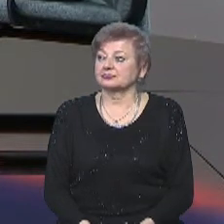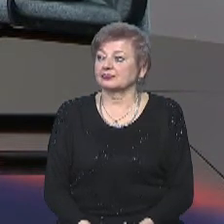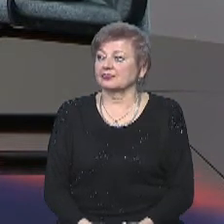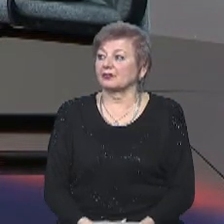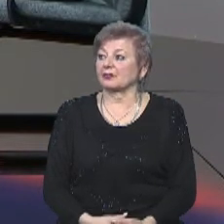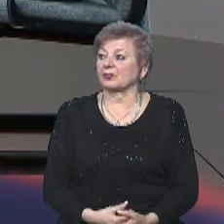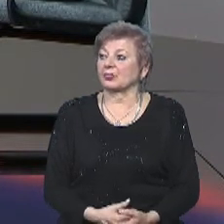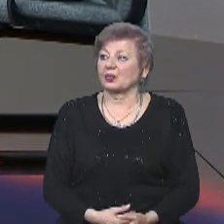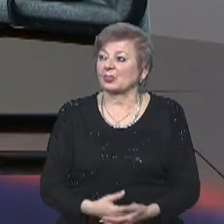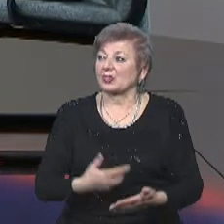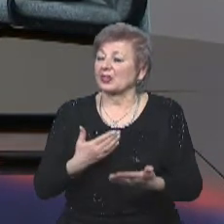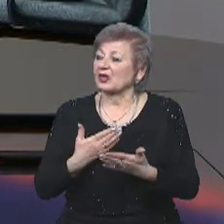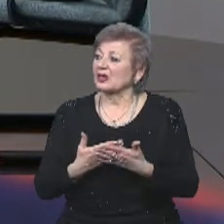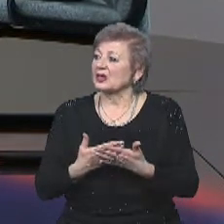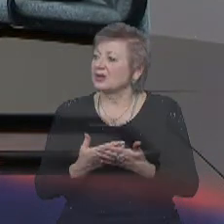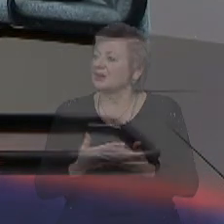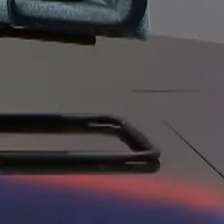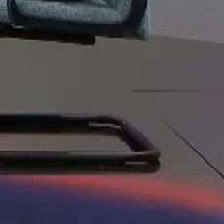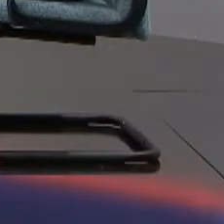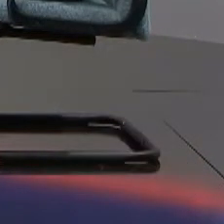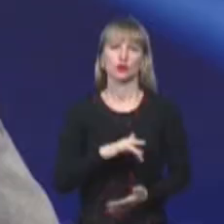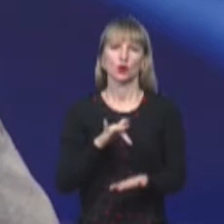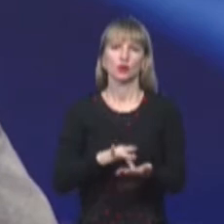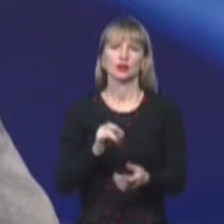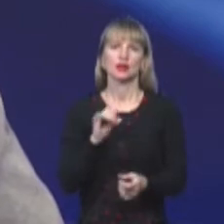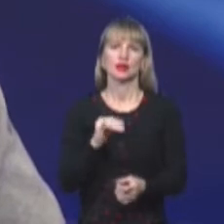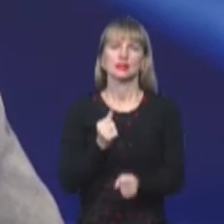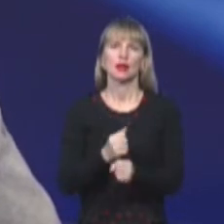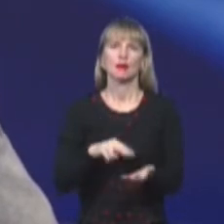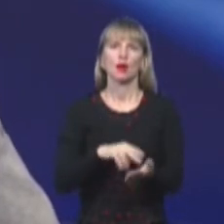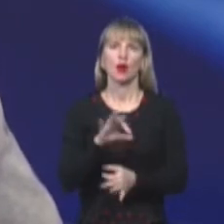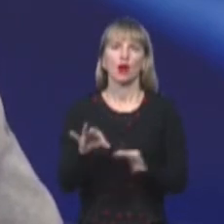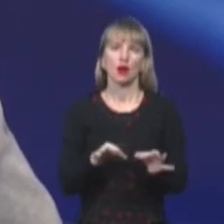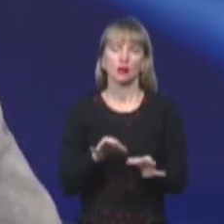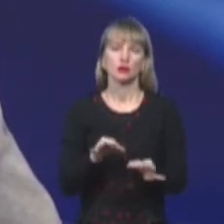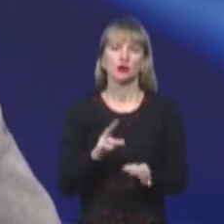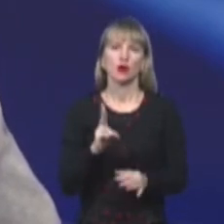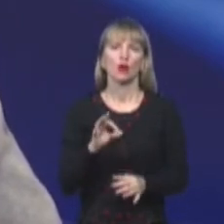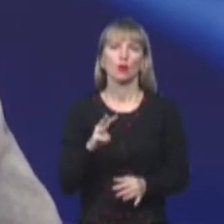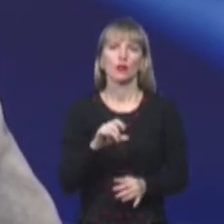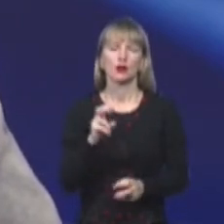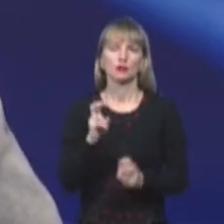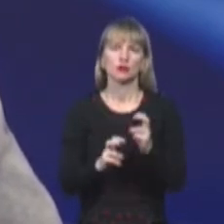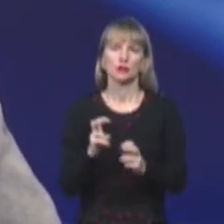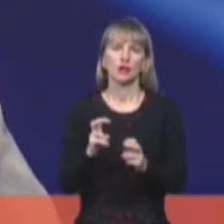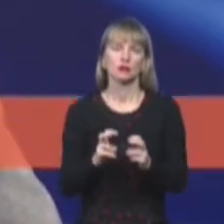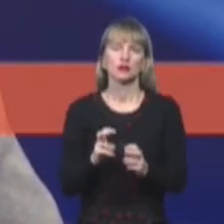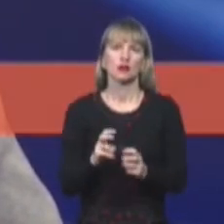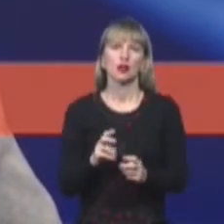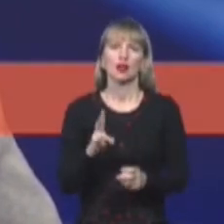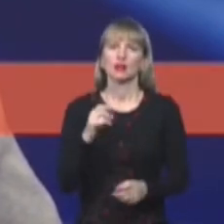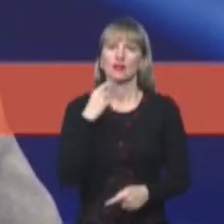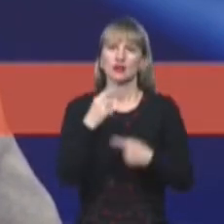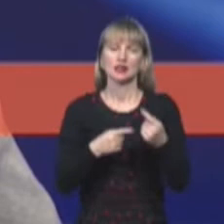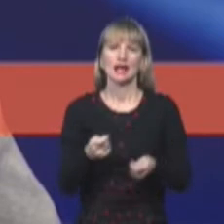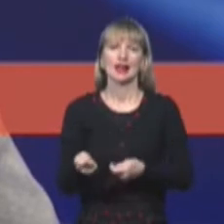Треба таки мати політичну волю в нашому місті та створити при комунальних підприємствах наглядові ради. Тому що не